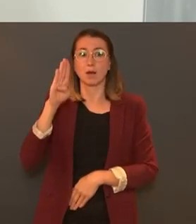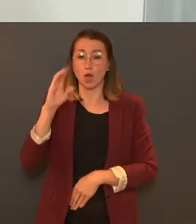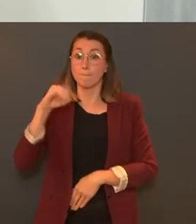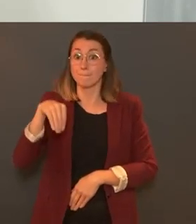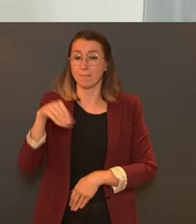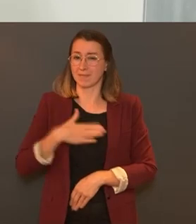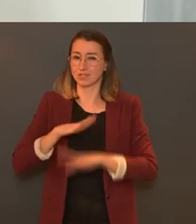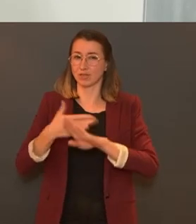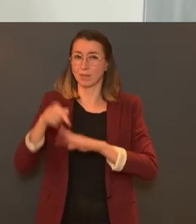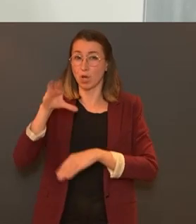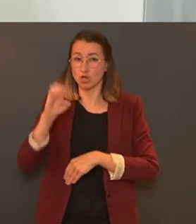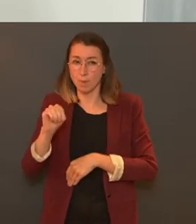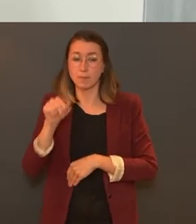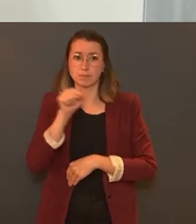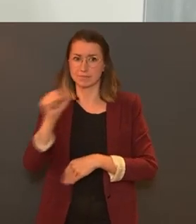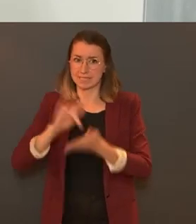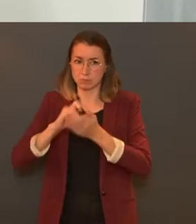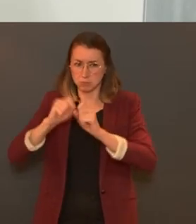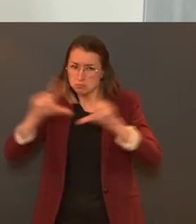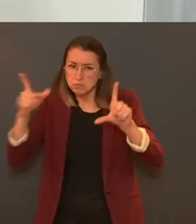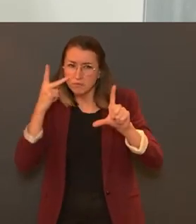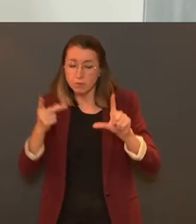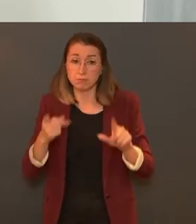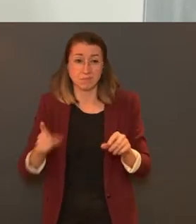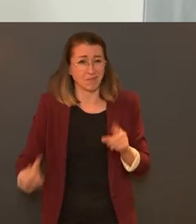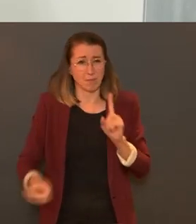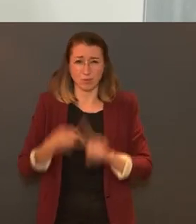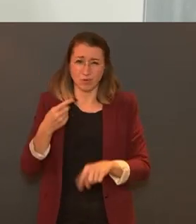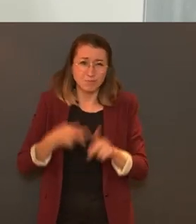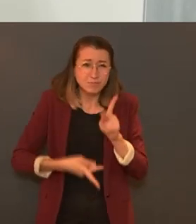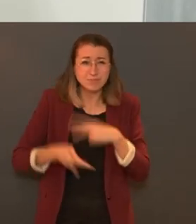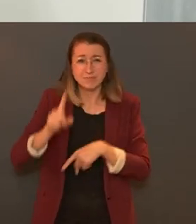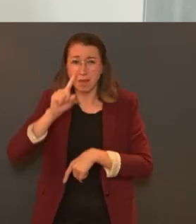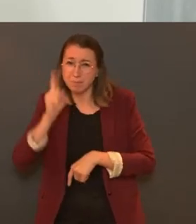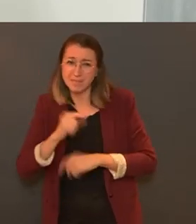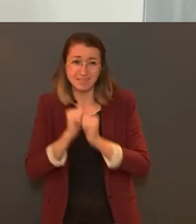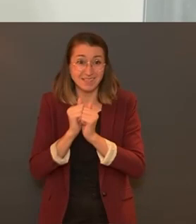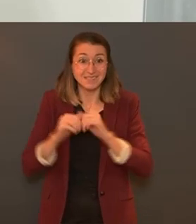la rapidité de la communication des résultats des tests auprès des patients.